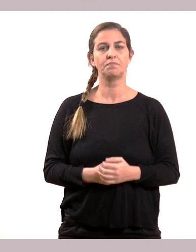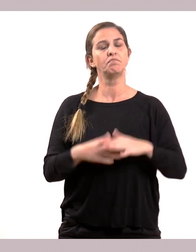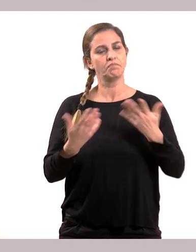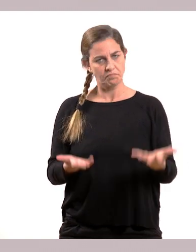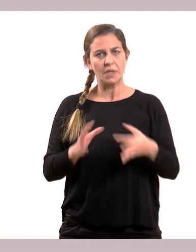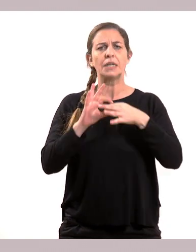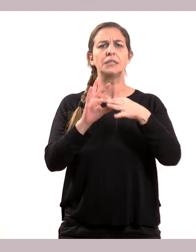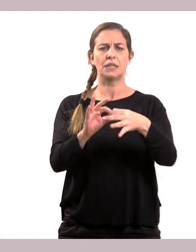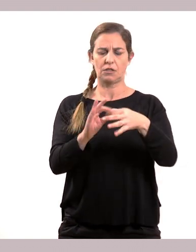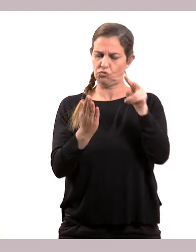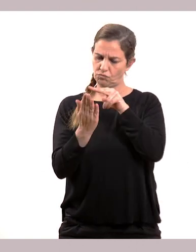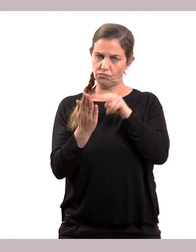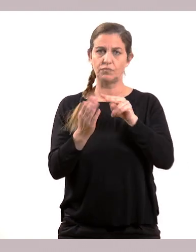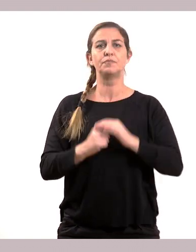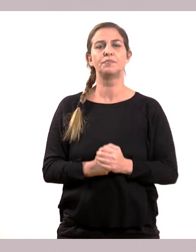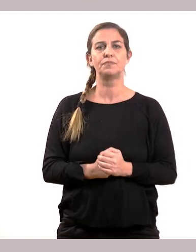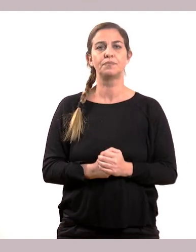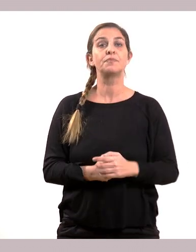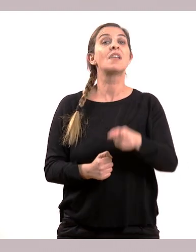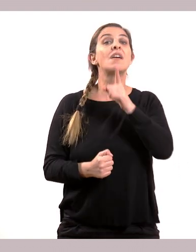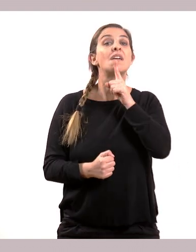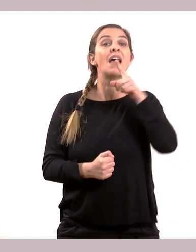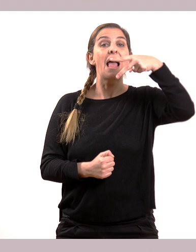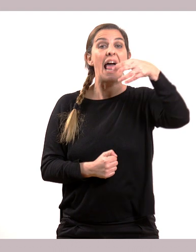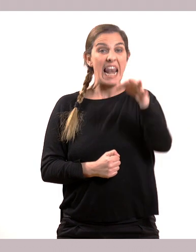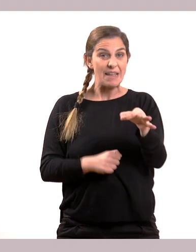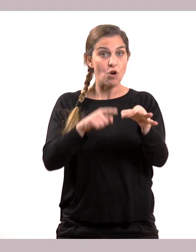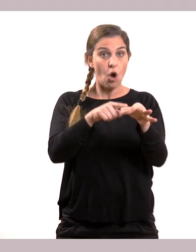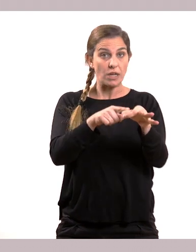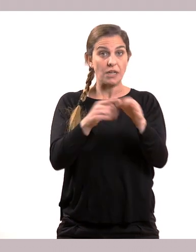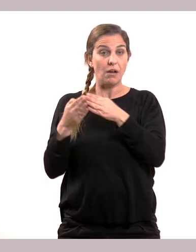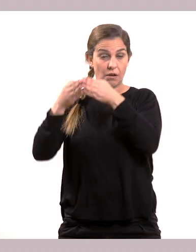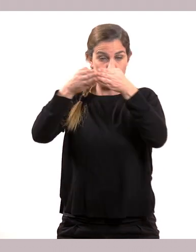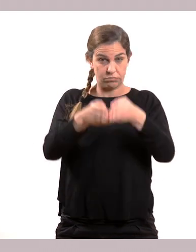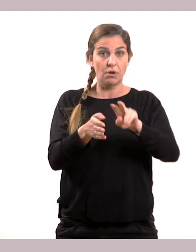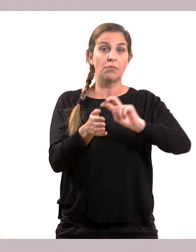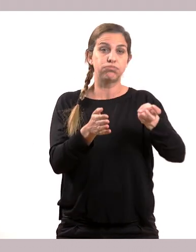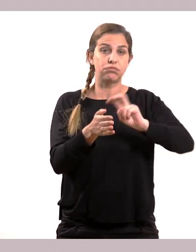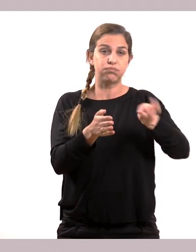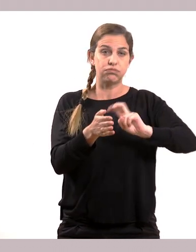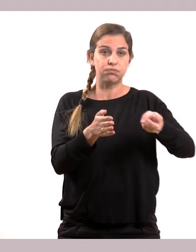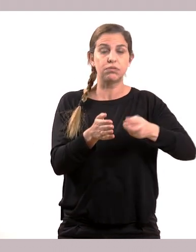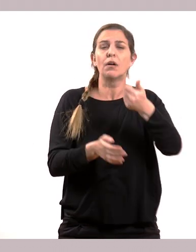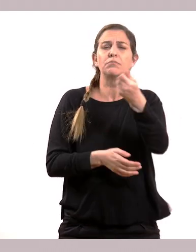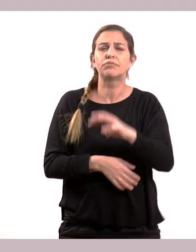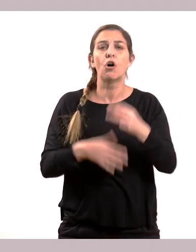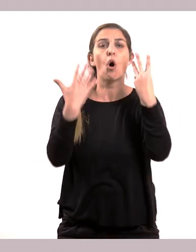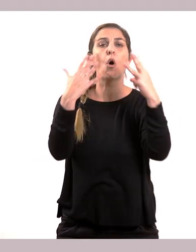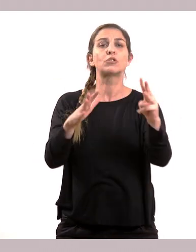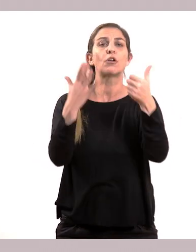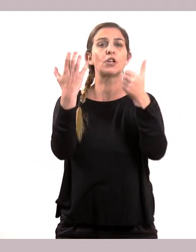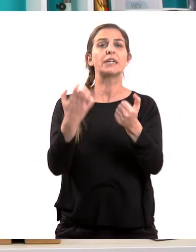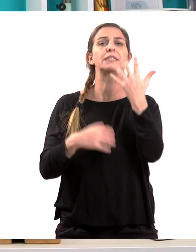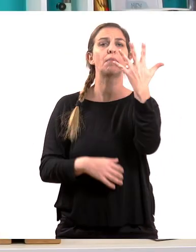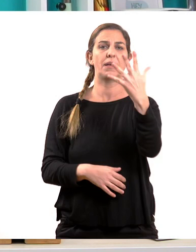Συνεχίζουμε στο πρόβλημά μας. Στη Λίμνο, λέει, κατέβηκαν 865. Σταμάτησε το ταξίδι για